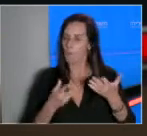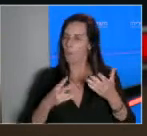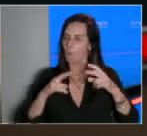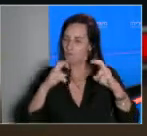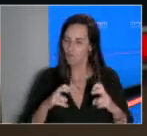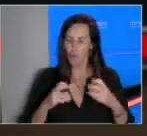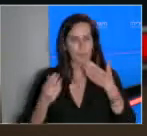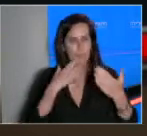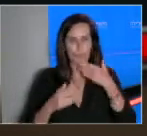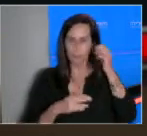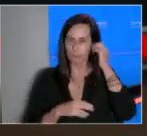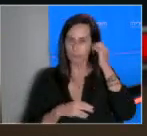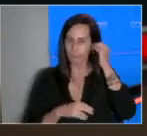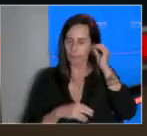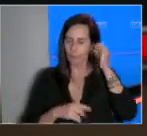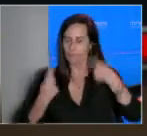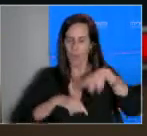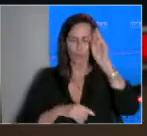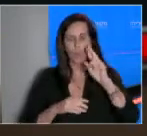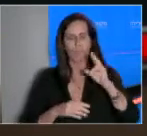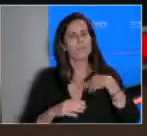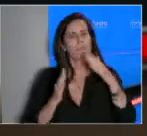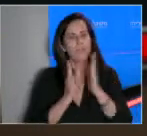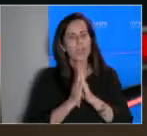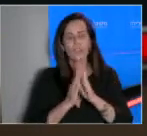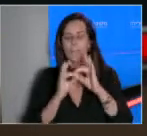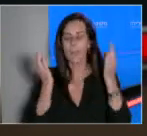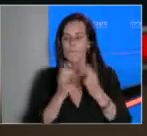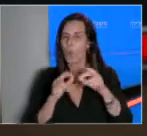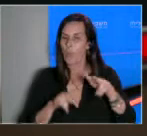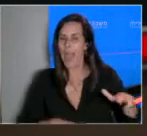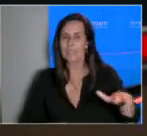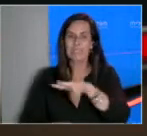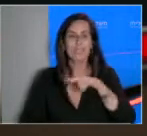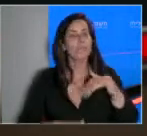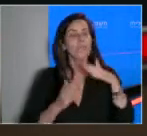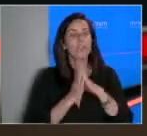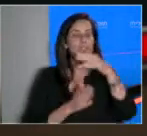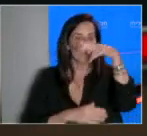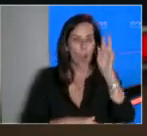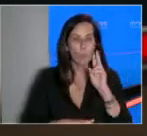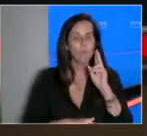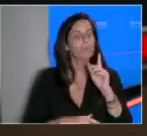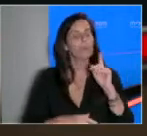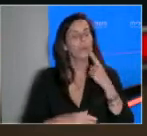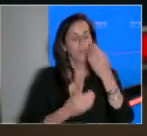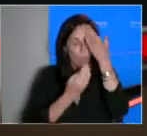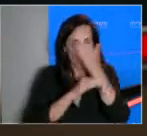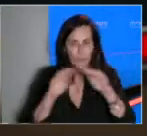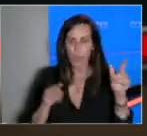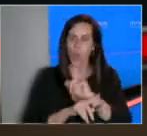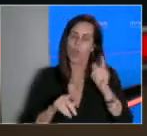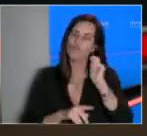על שולחן דיונים. ועד הורים ארצי, אני מבקש מהפורום הארצית, אני מבקש מההורים, תוציאו הודעה